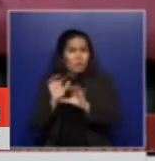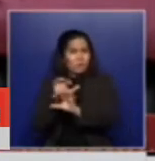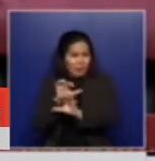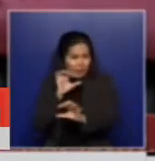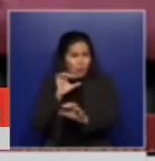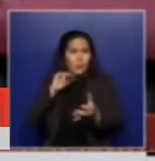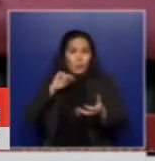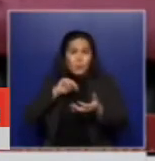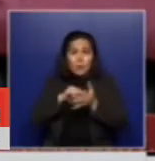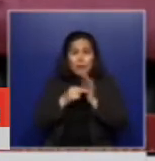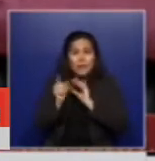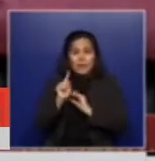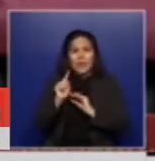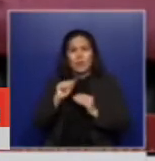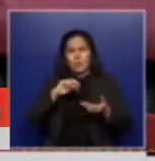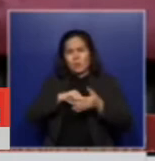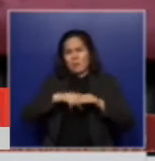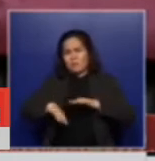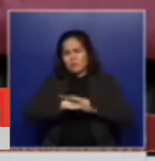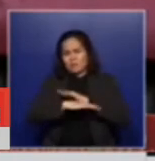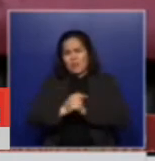างพื้นฐานแบบเก่าๆครับ